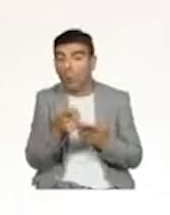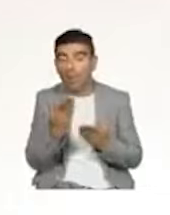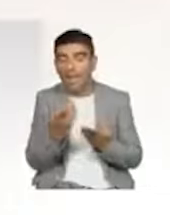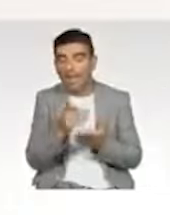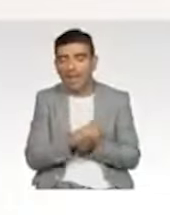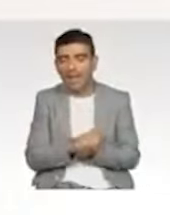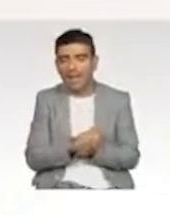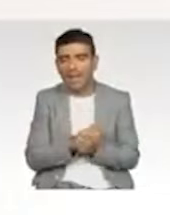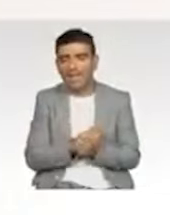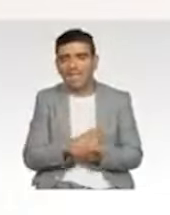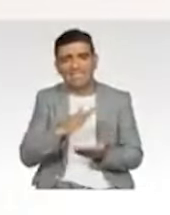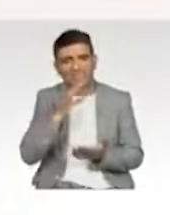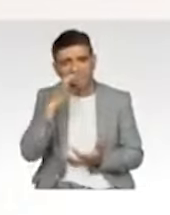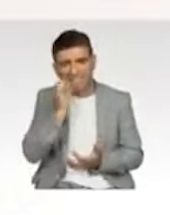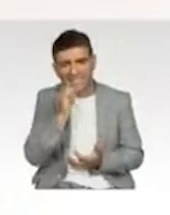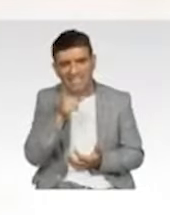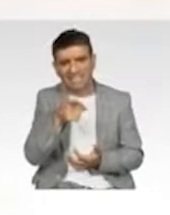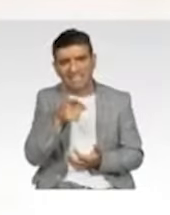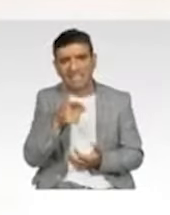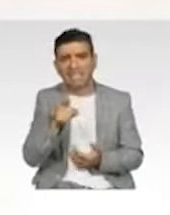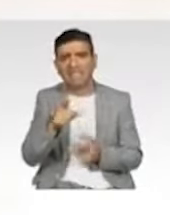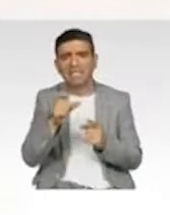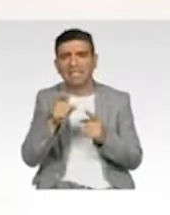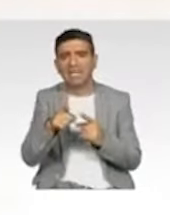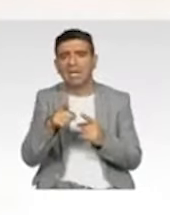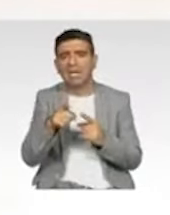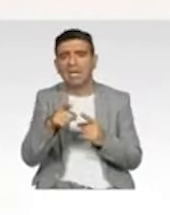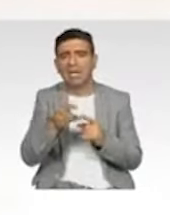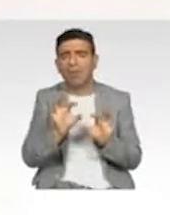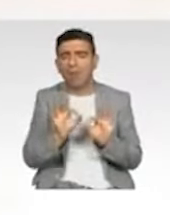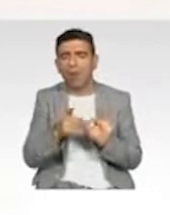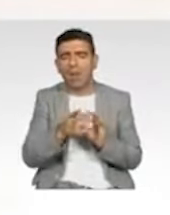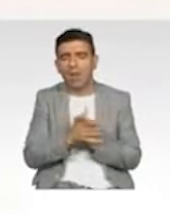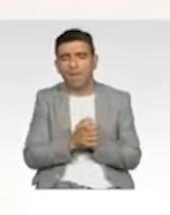daha anlatsana. Yer fıstığı. Dankua, o yer fıstığı böyle